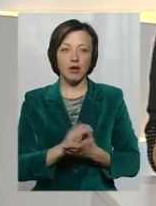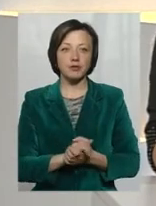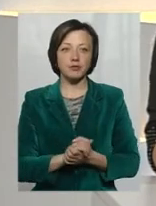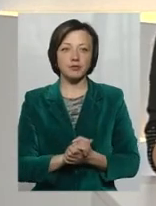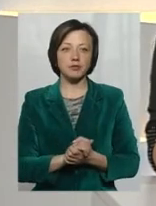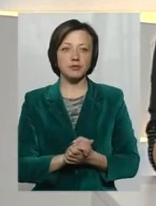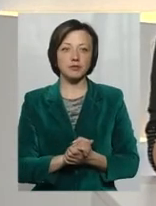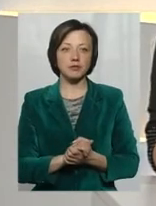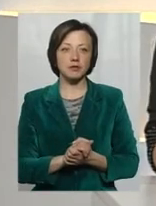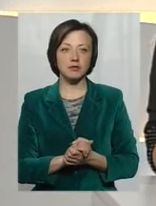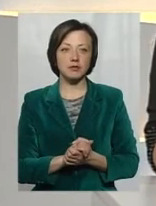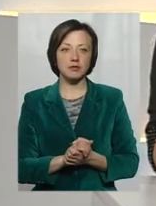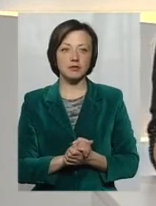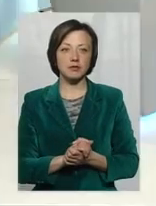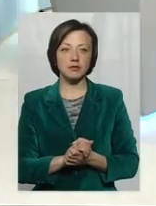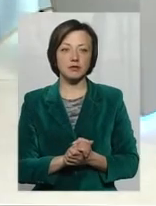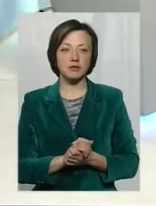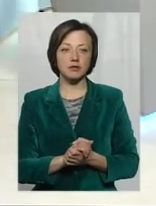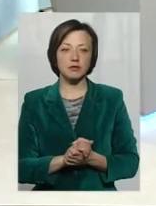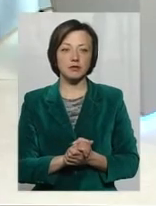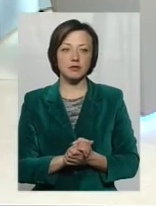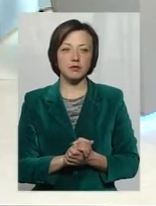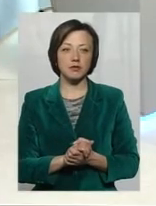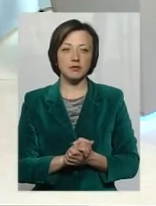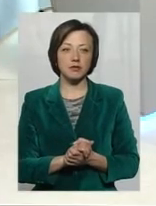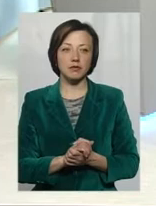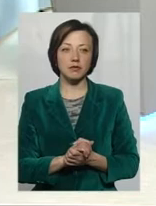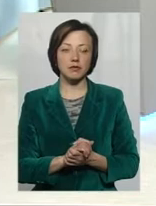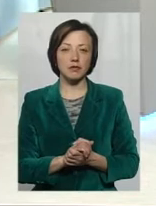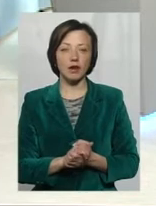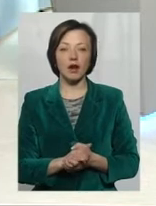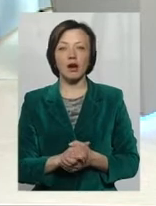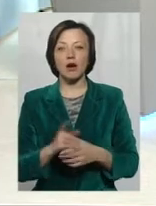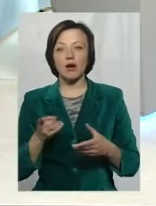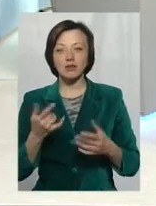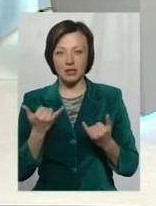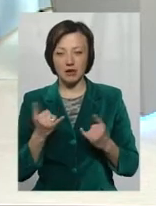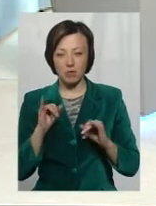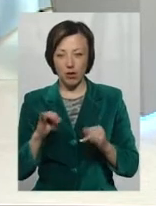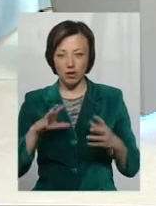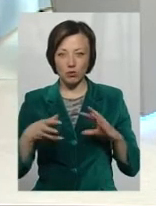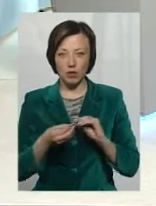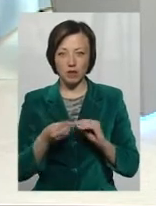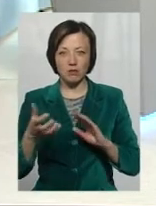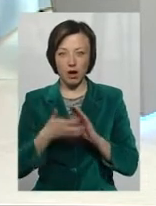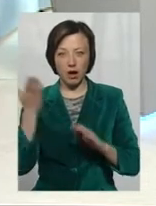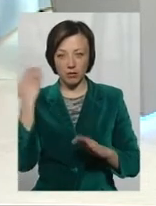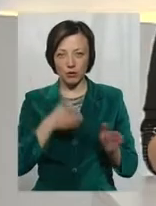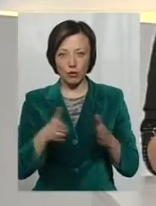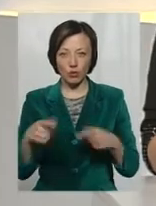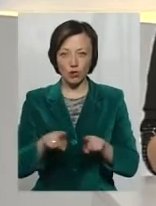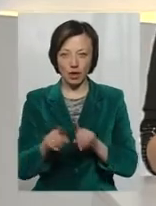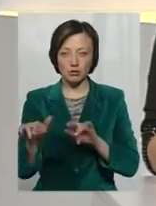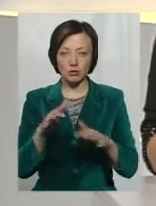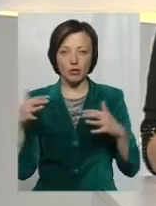то ми зараз маємо оцей негативний вплив саме через те, що колись був брак підготовки саме до таких